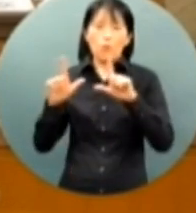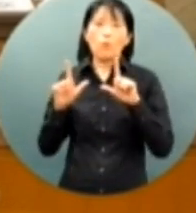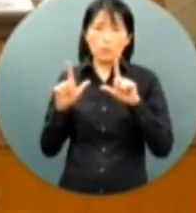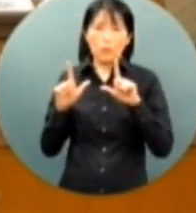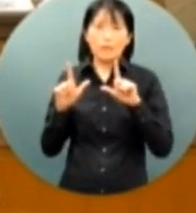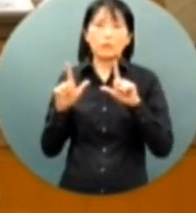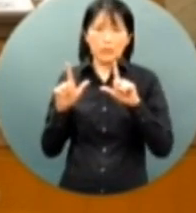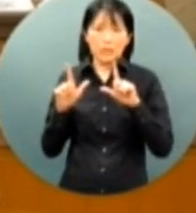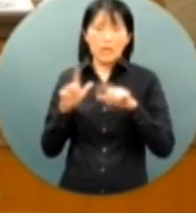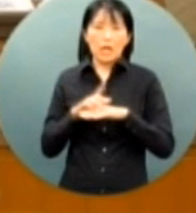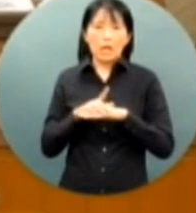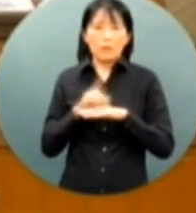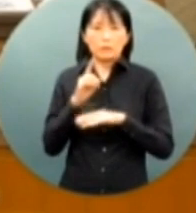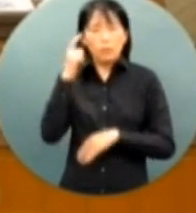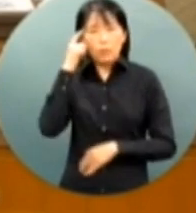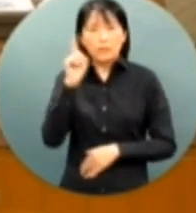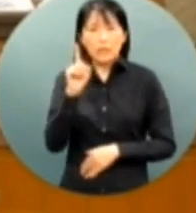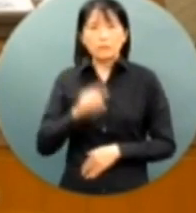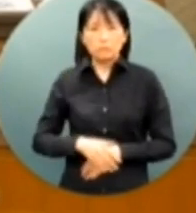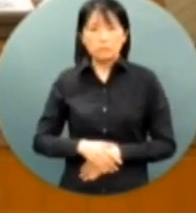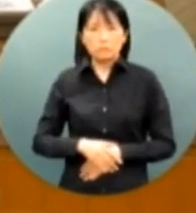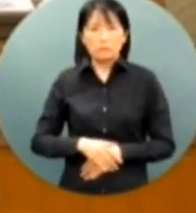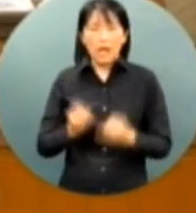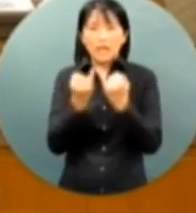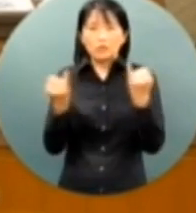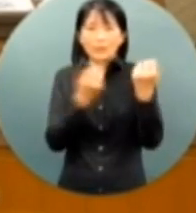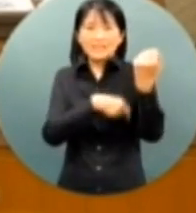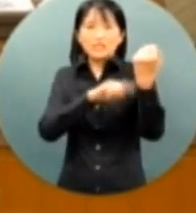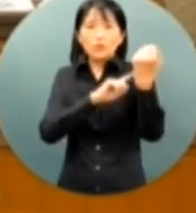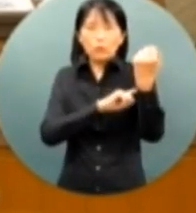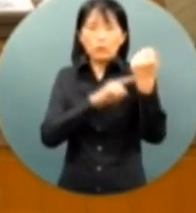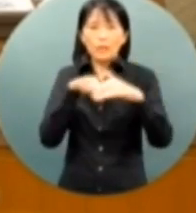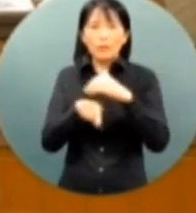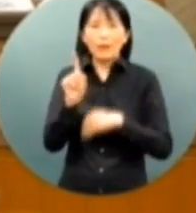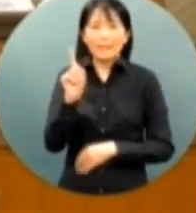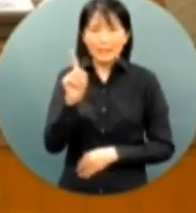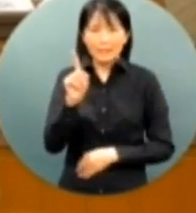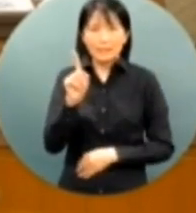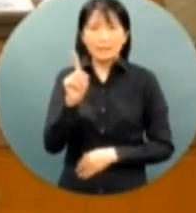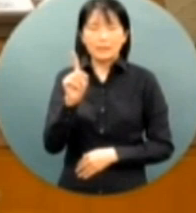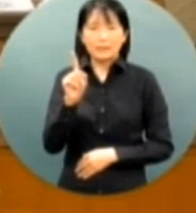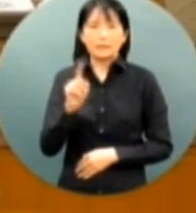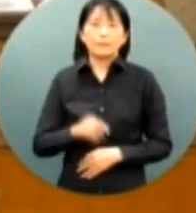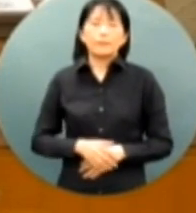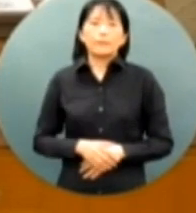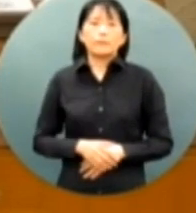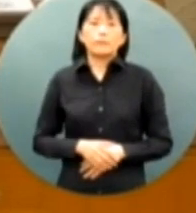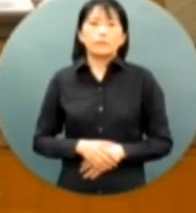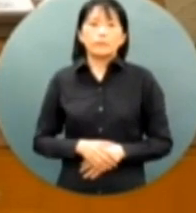ですね、まずもって思ったのはこの女子力ってどういう意味なんだろうということでありました